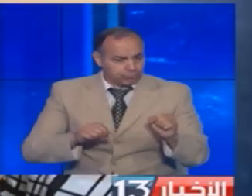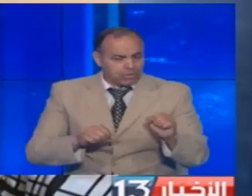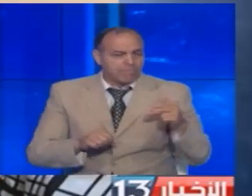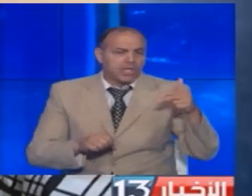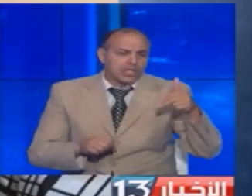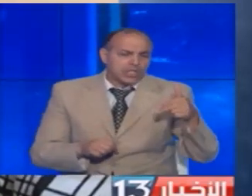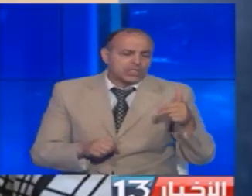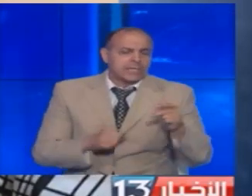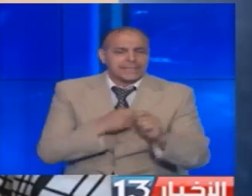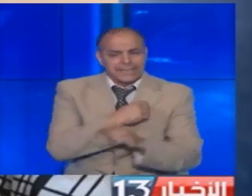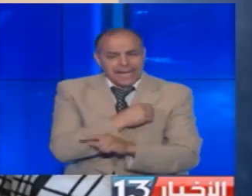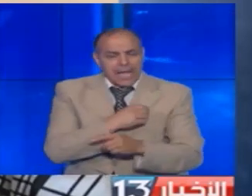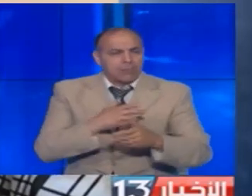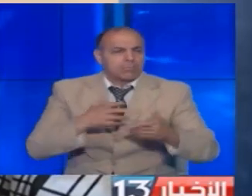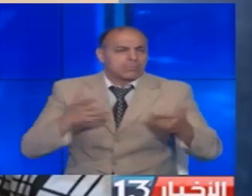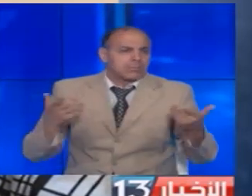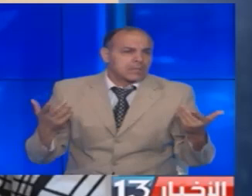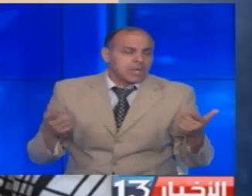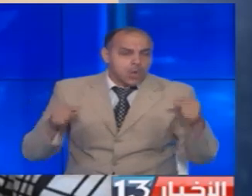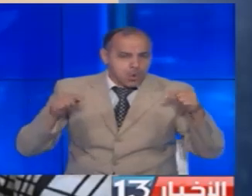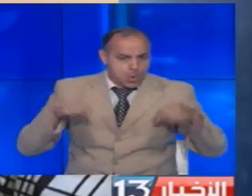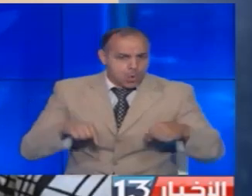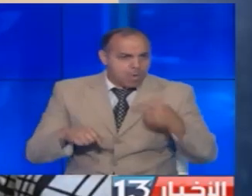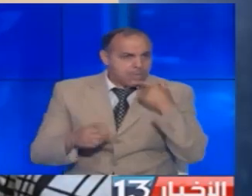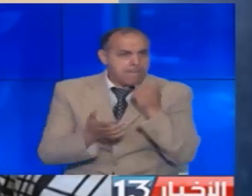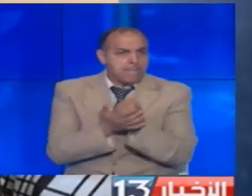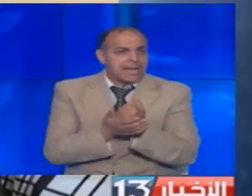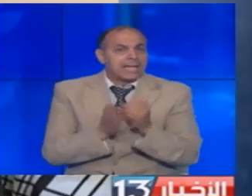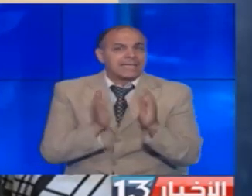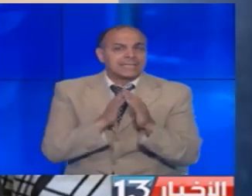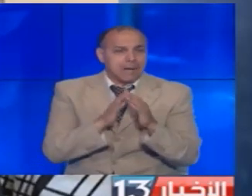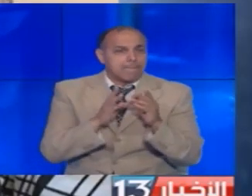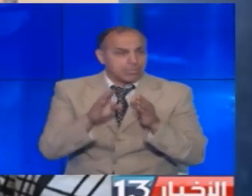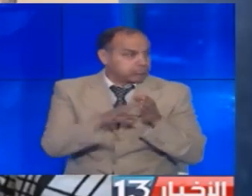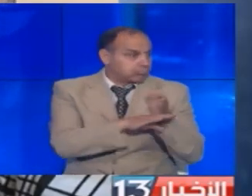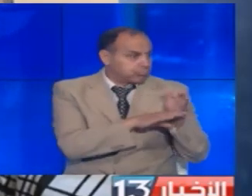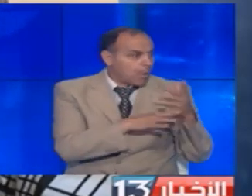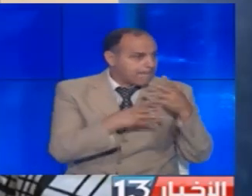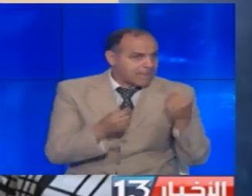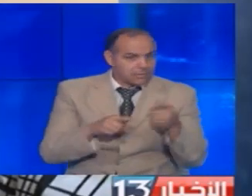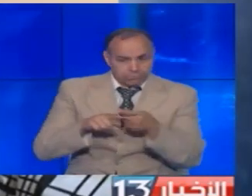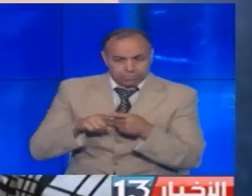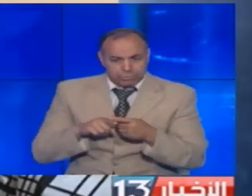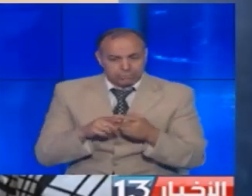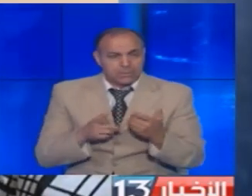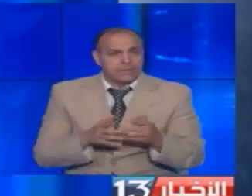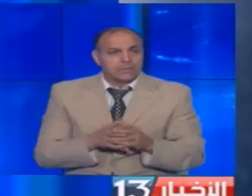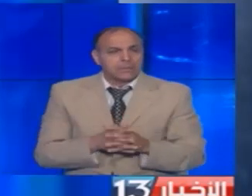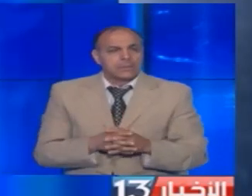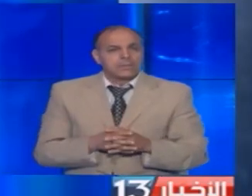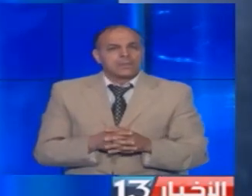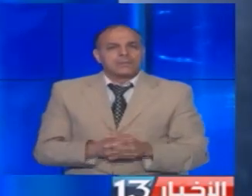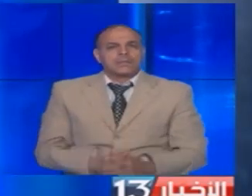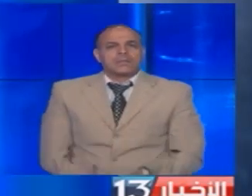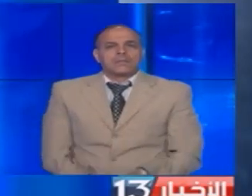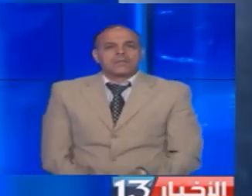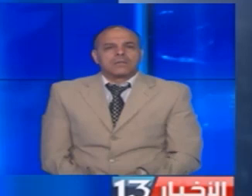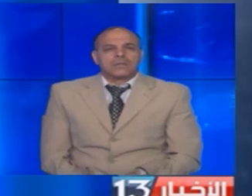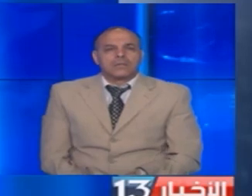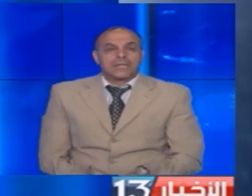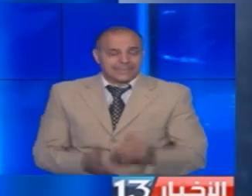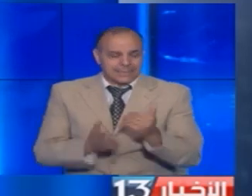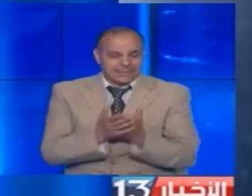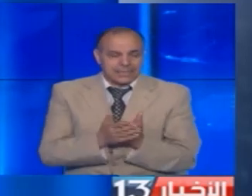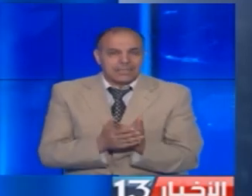في السنغال، وكذلك اليوم بنك الإسكان قام بعديد العمليات المشتركة في هذه البلدان.